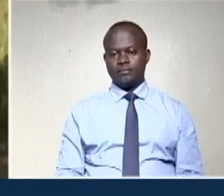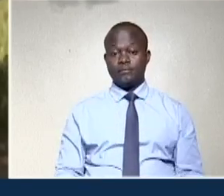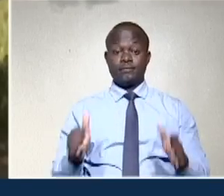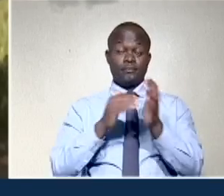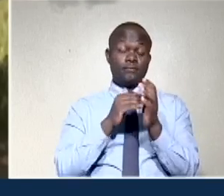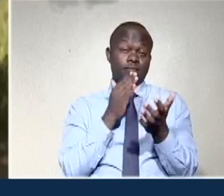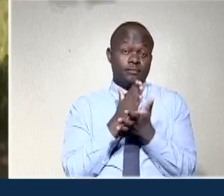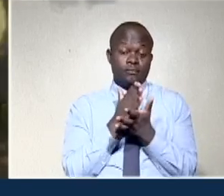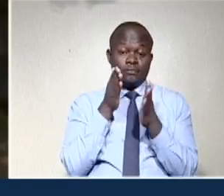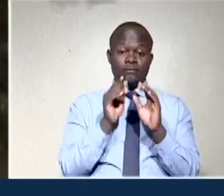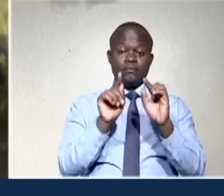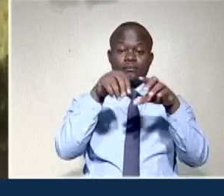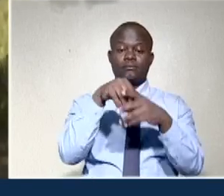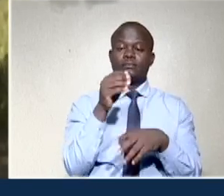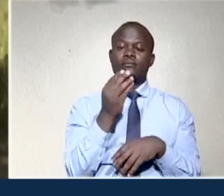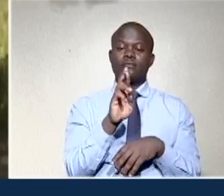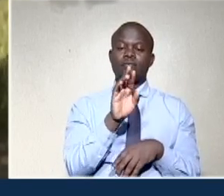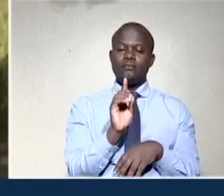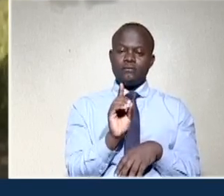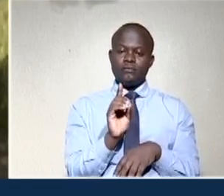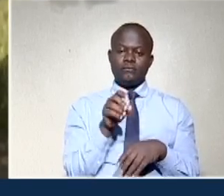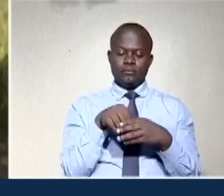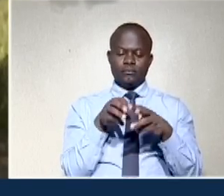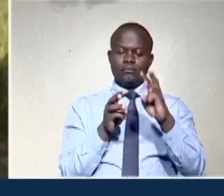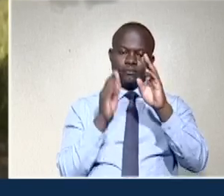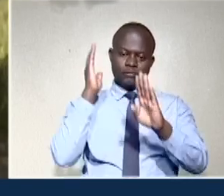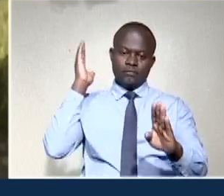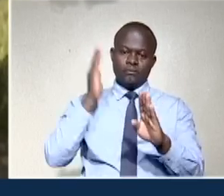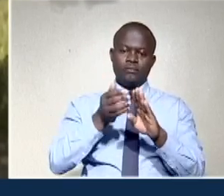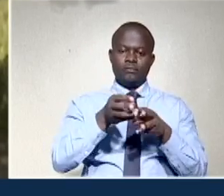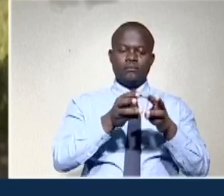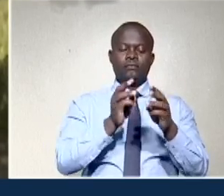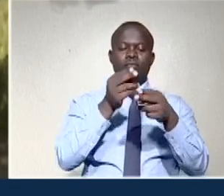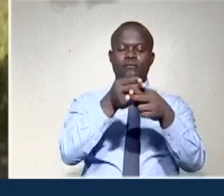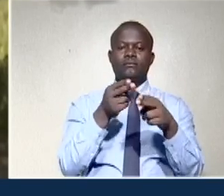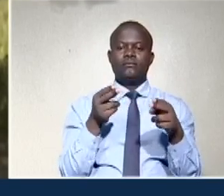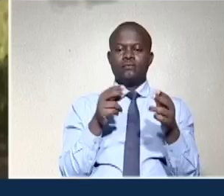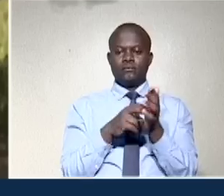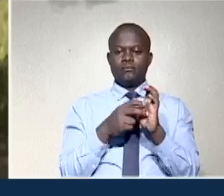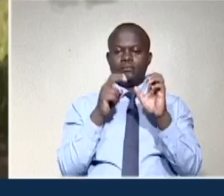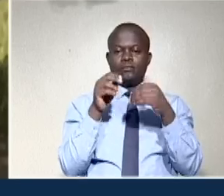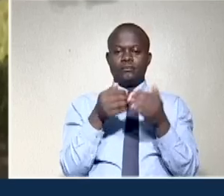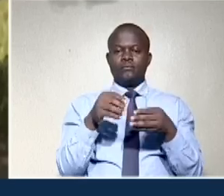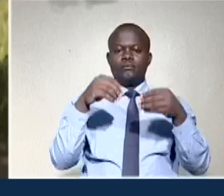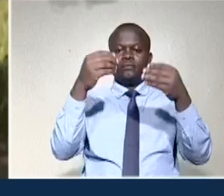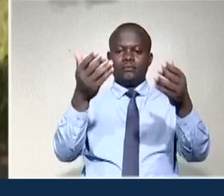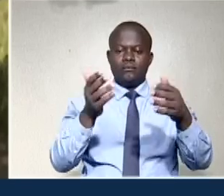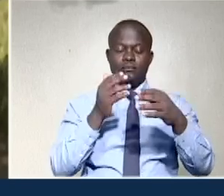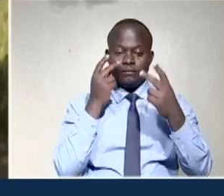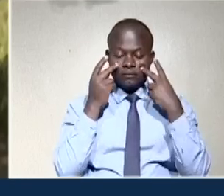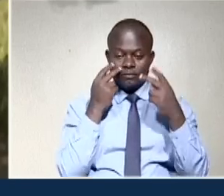Naho ku muntu ugana BRD mu buryo buri direct niko nabyita nukuba ngo ahabwa